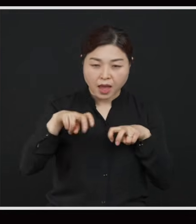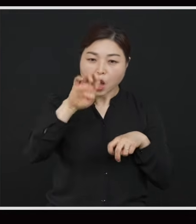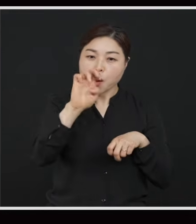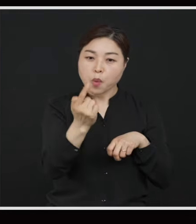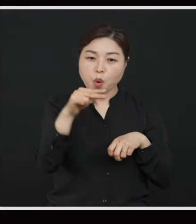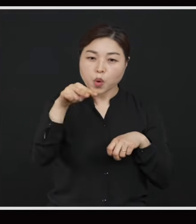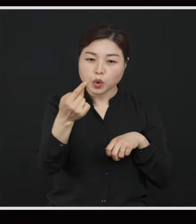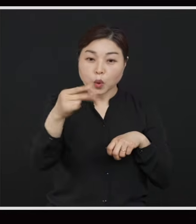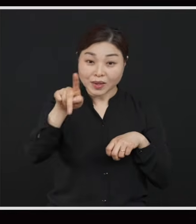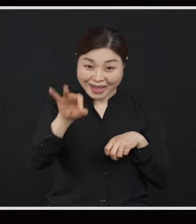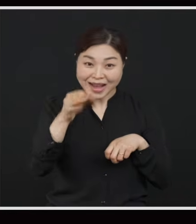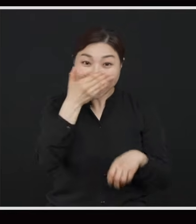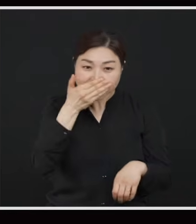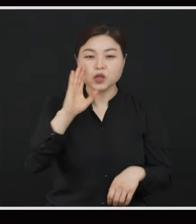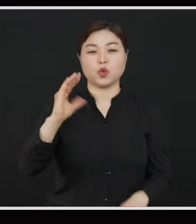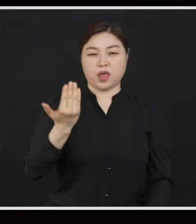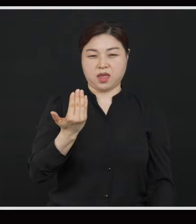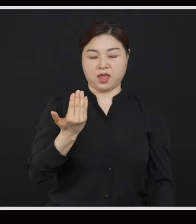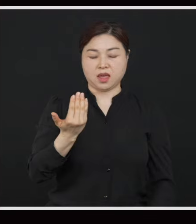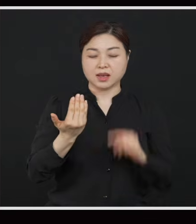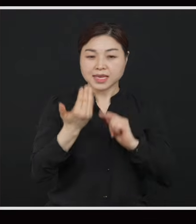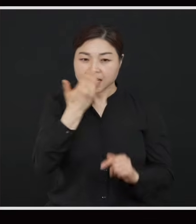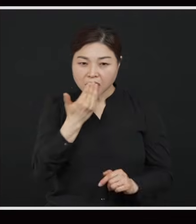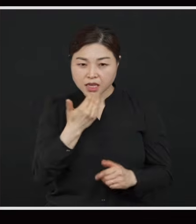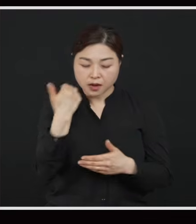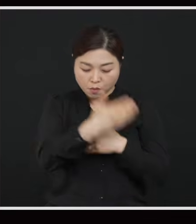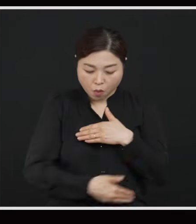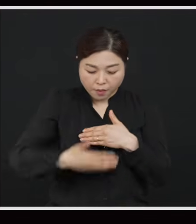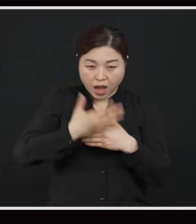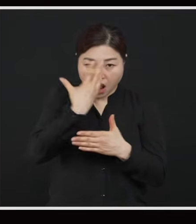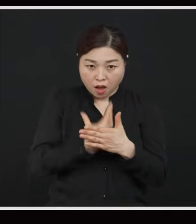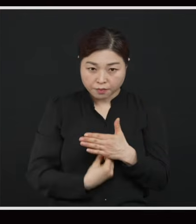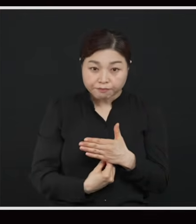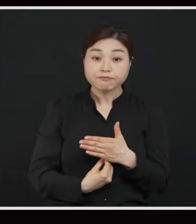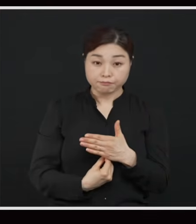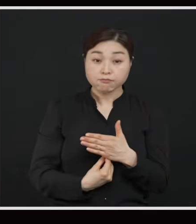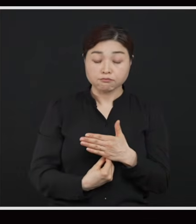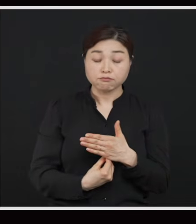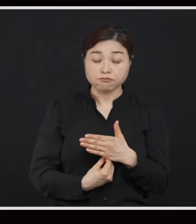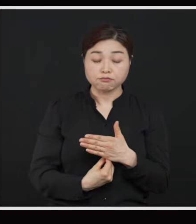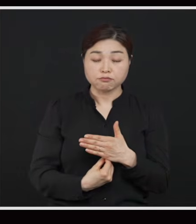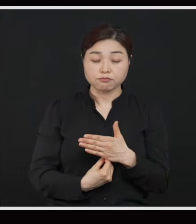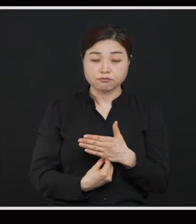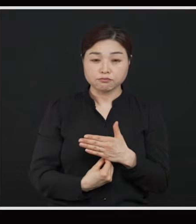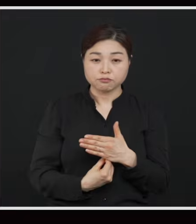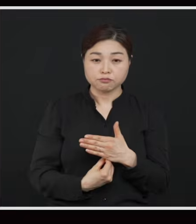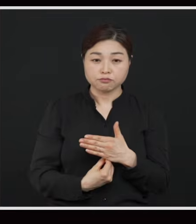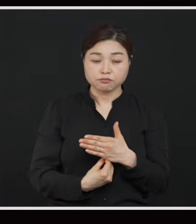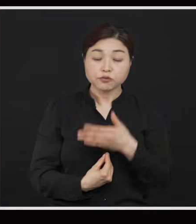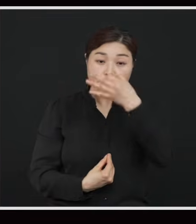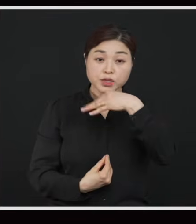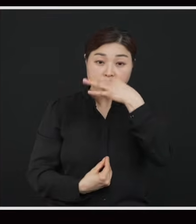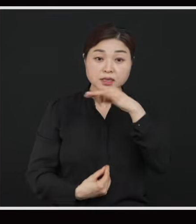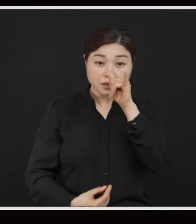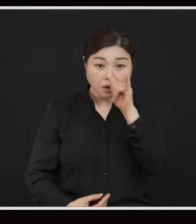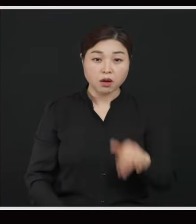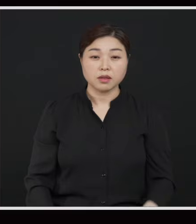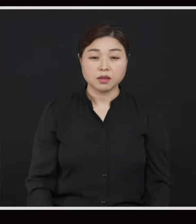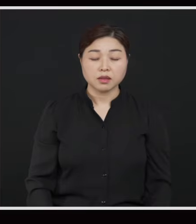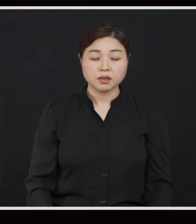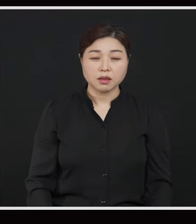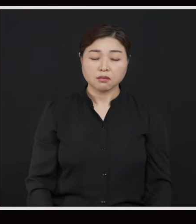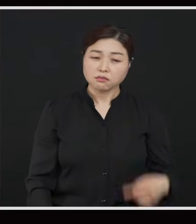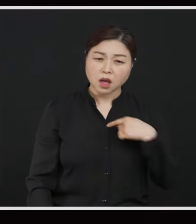되거든요. 포도당이 이제 몸에 들어오면 좋은데, 그러면은 저희가 먹을